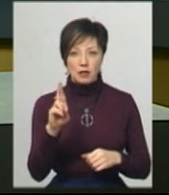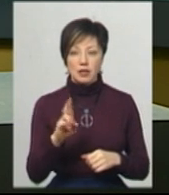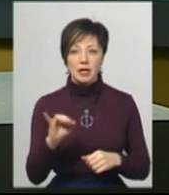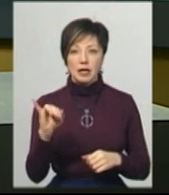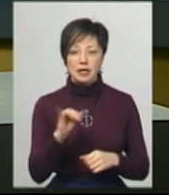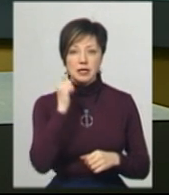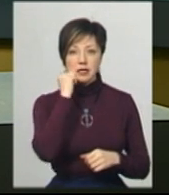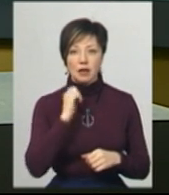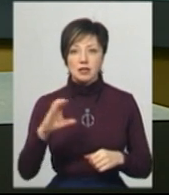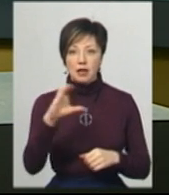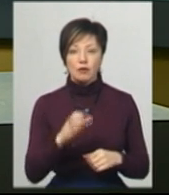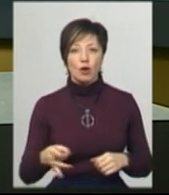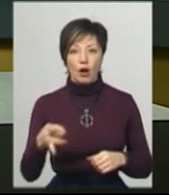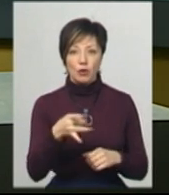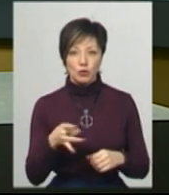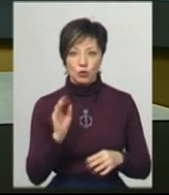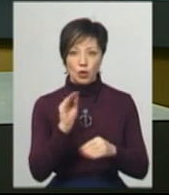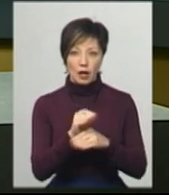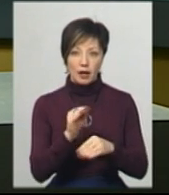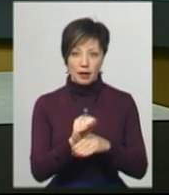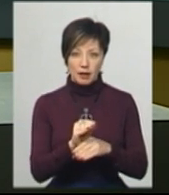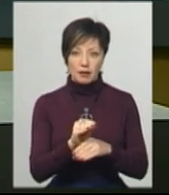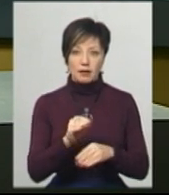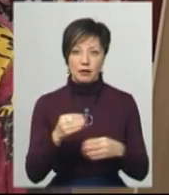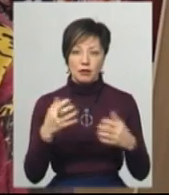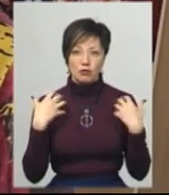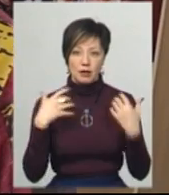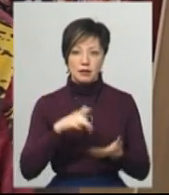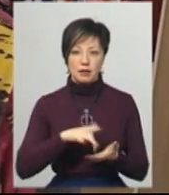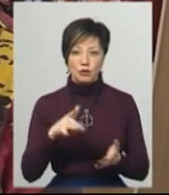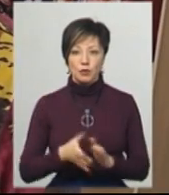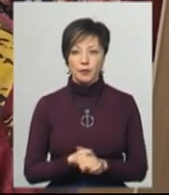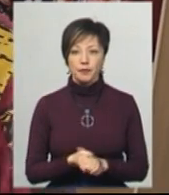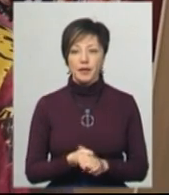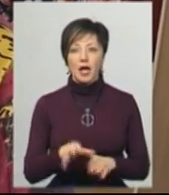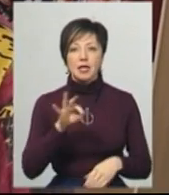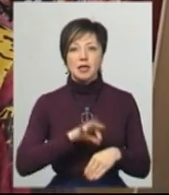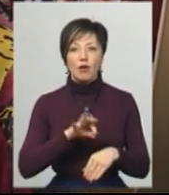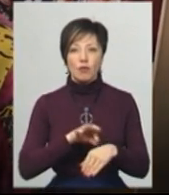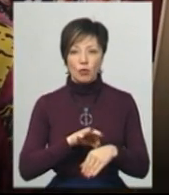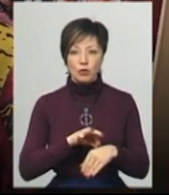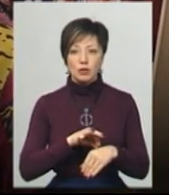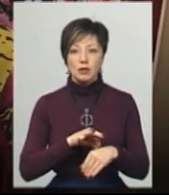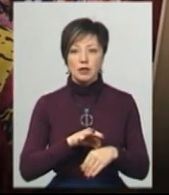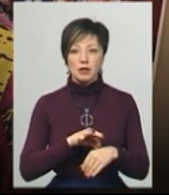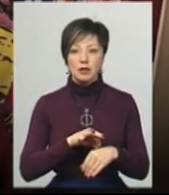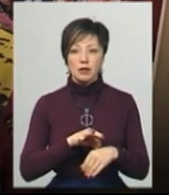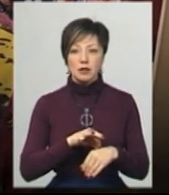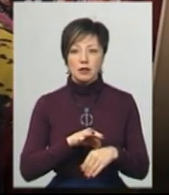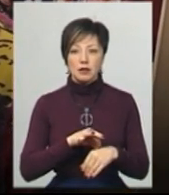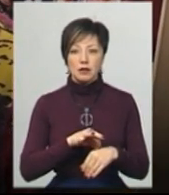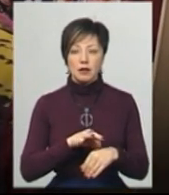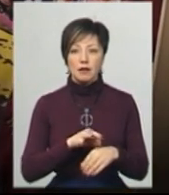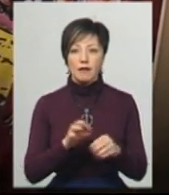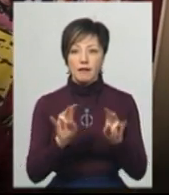і Старосинявського районів, додає Лариса Калінер. захворюваність підтримується, як і раніше,